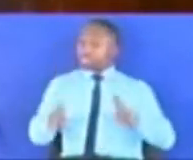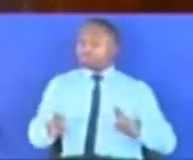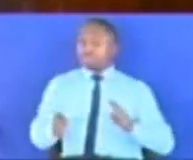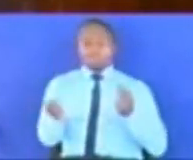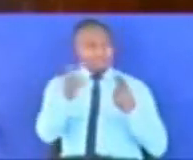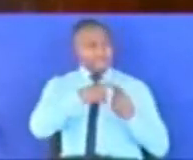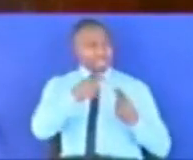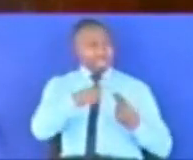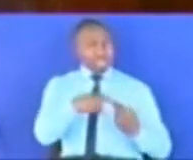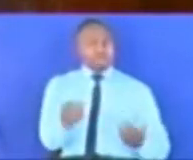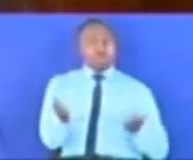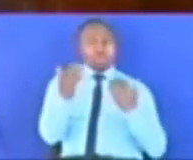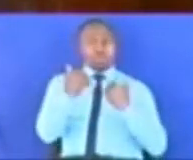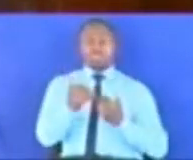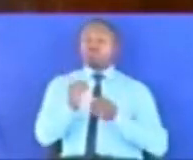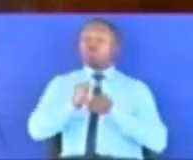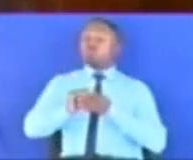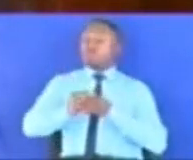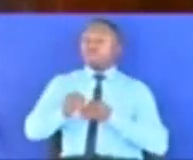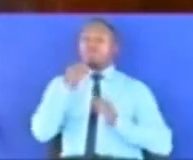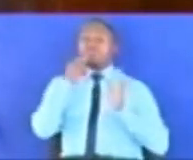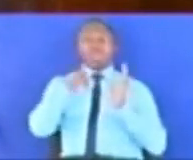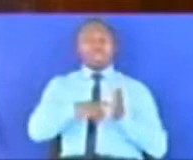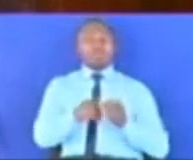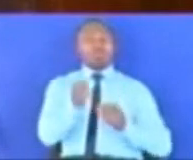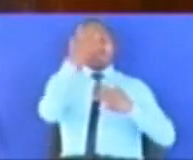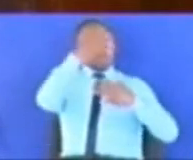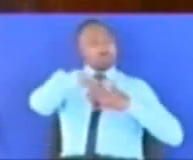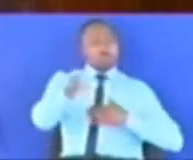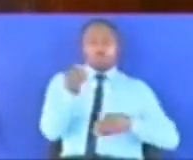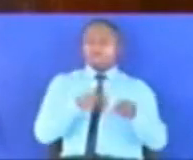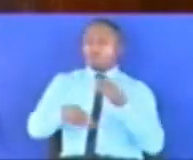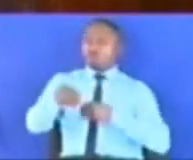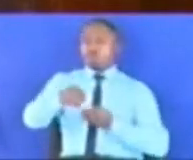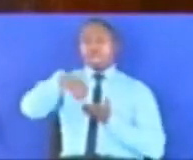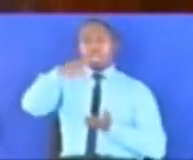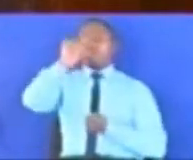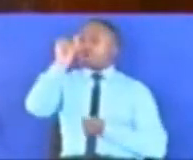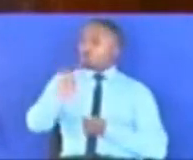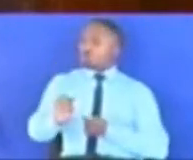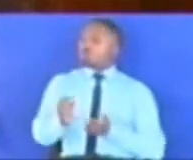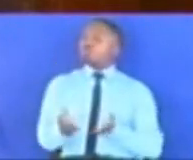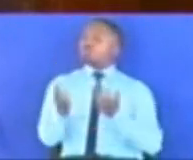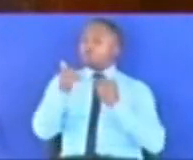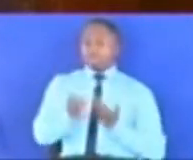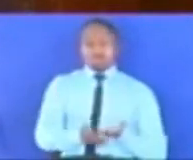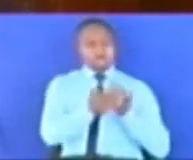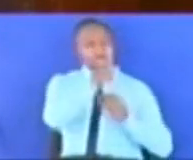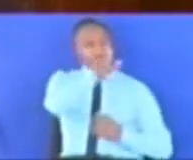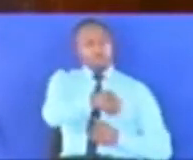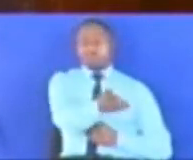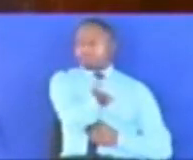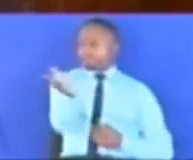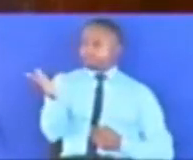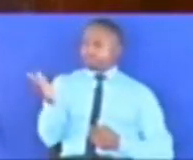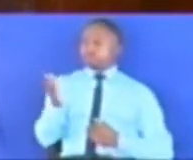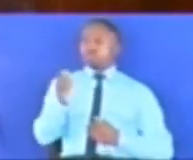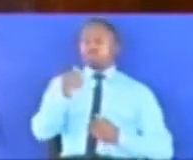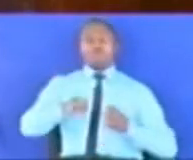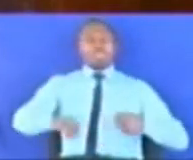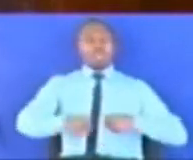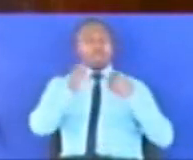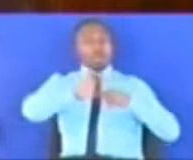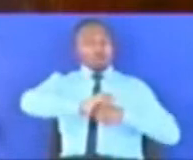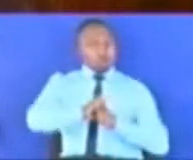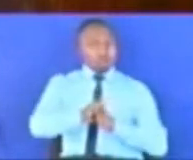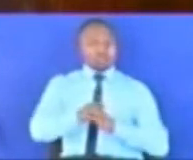wakiweza prescribe, ina maana itauzwa madukani kwa bei rahisi, tutaweza kusaidia watu wetu na janga zima la corona.